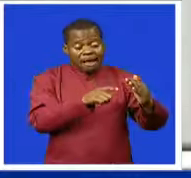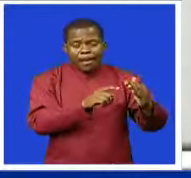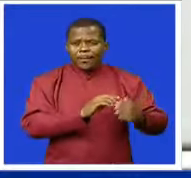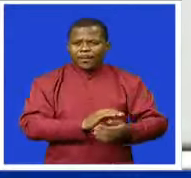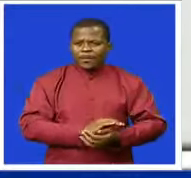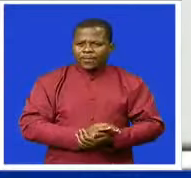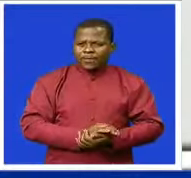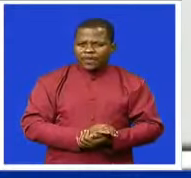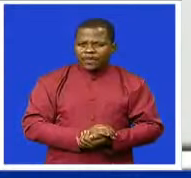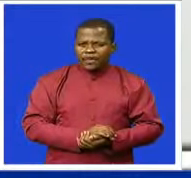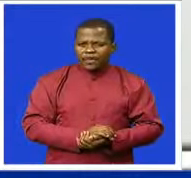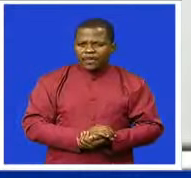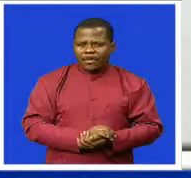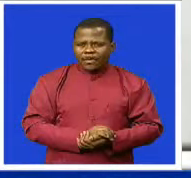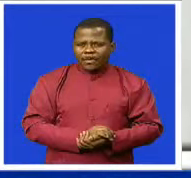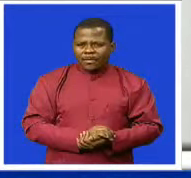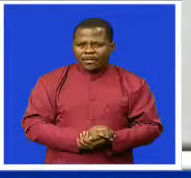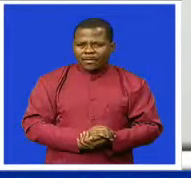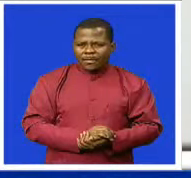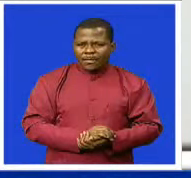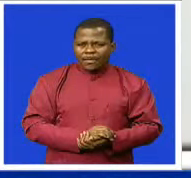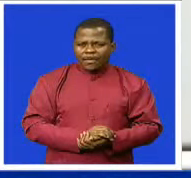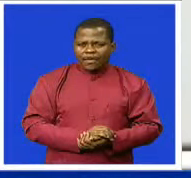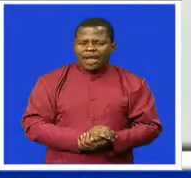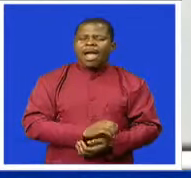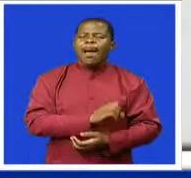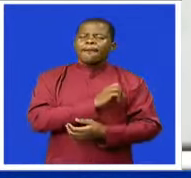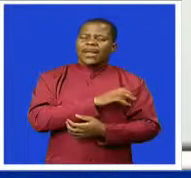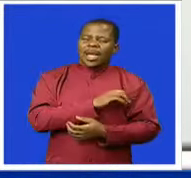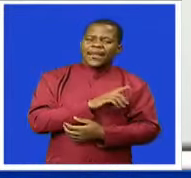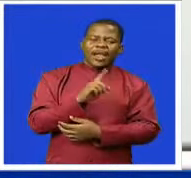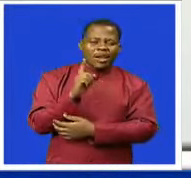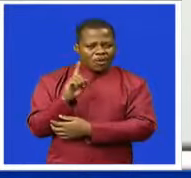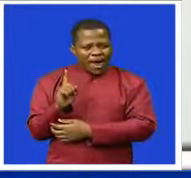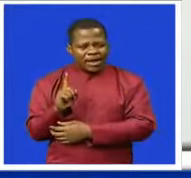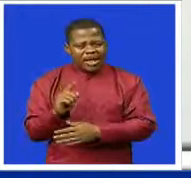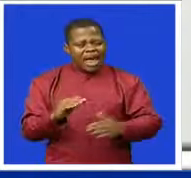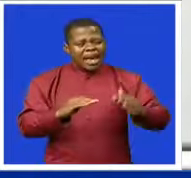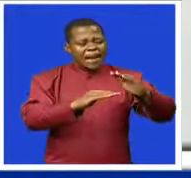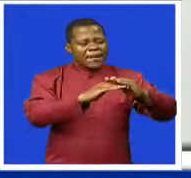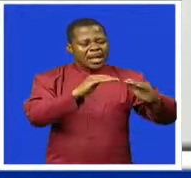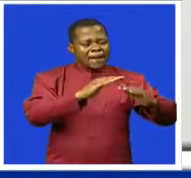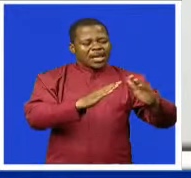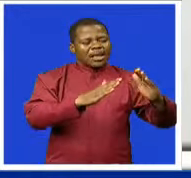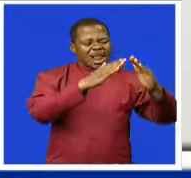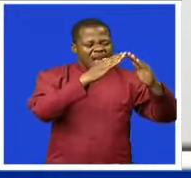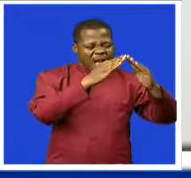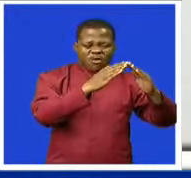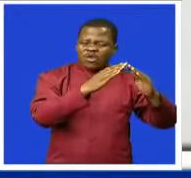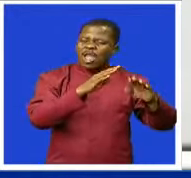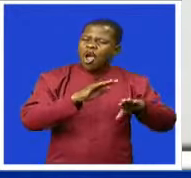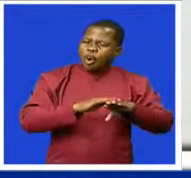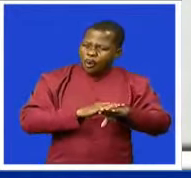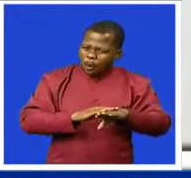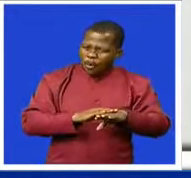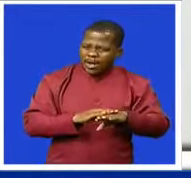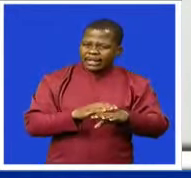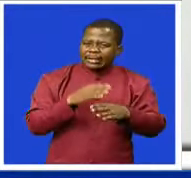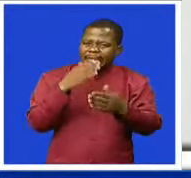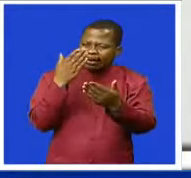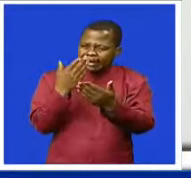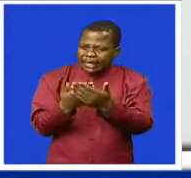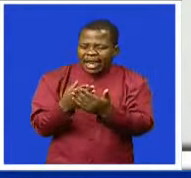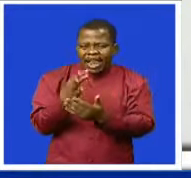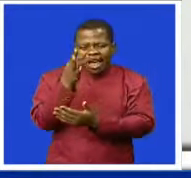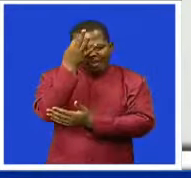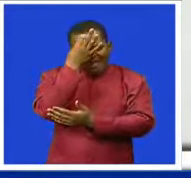side lidlala siyagawula kumile kude lidlala Singabonga nangabe uhulumende angasisita manje